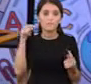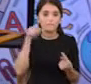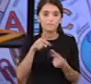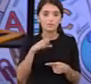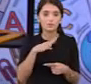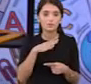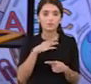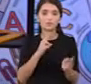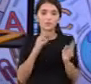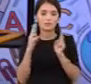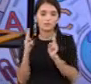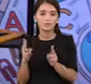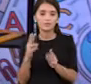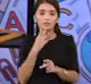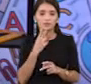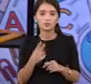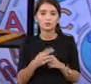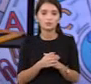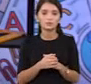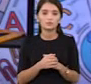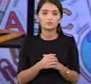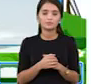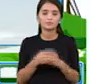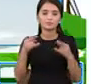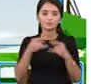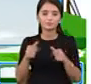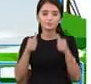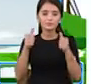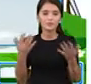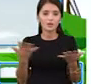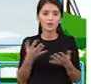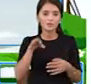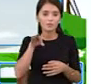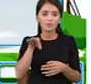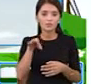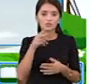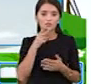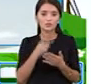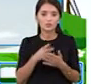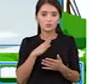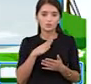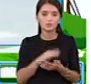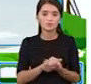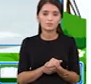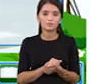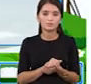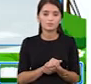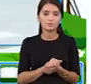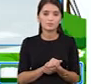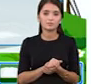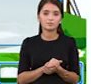mos keldimi? Navbatdagi ustunga o'tamiz. Ekranda qaysi mashina rusumini ko'rayapsiz?